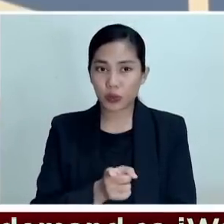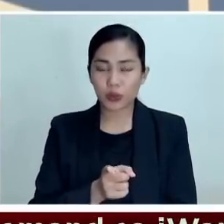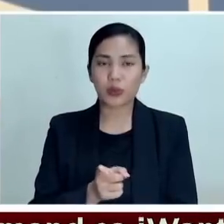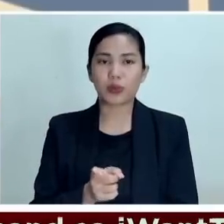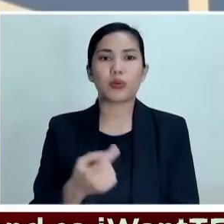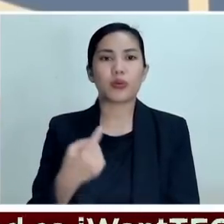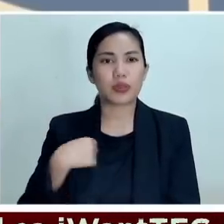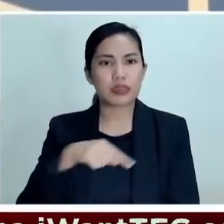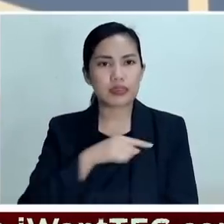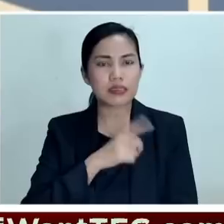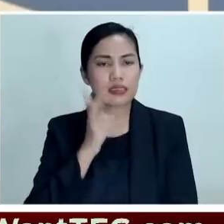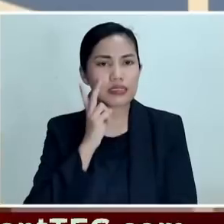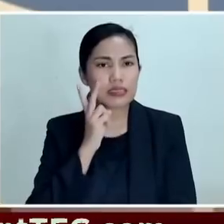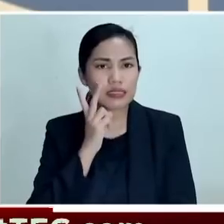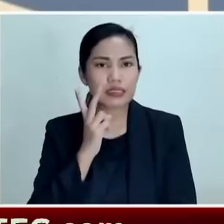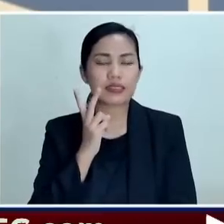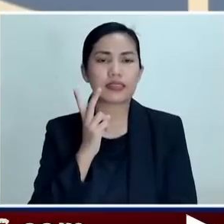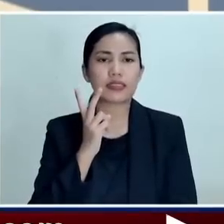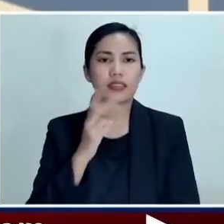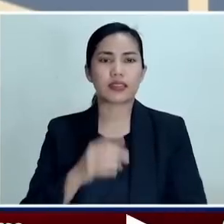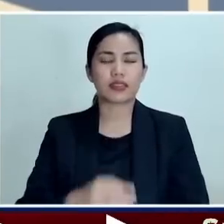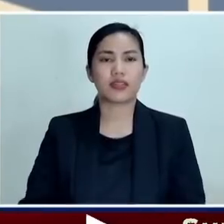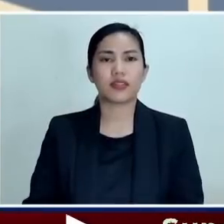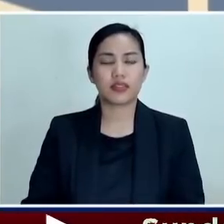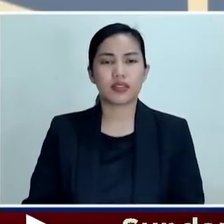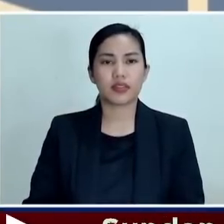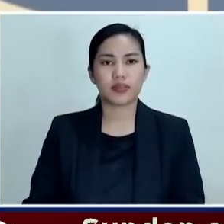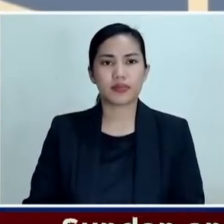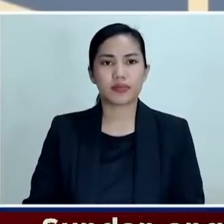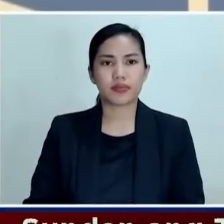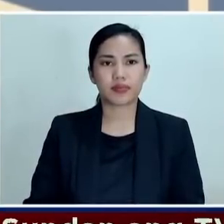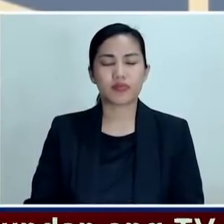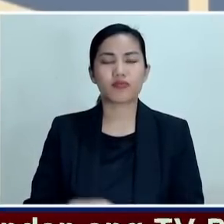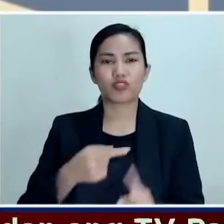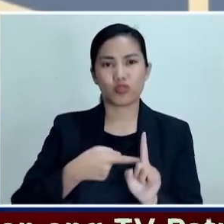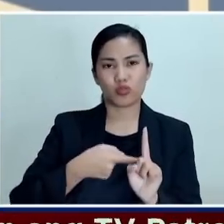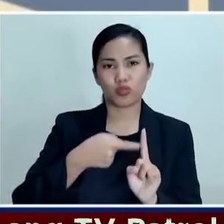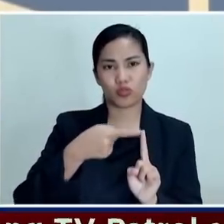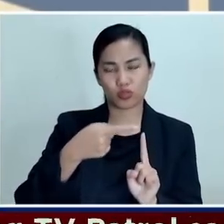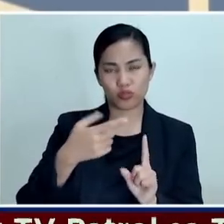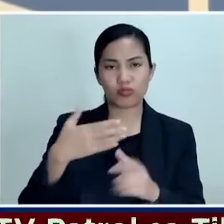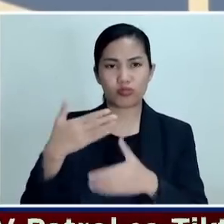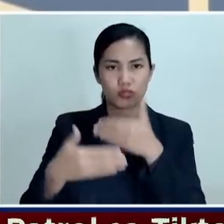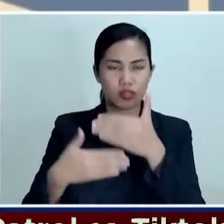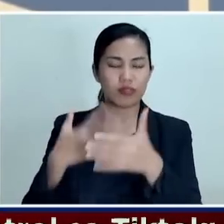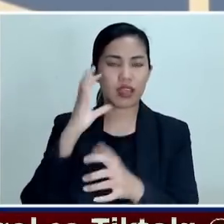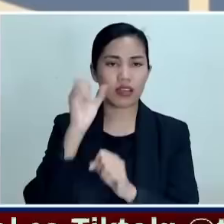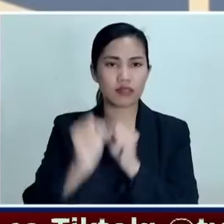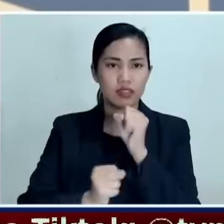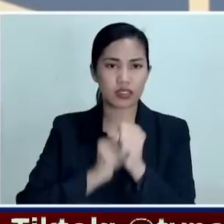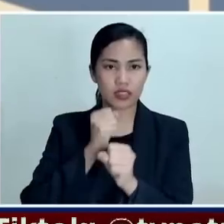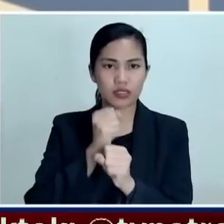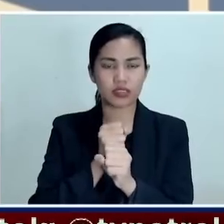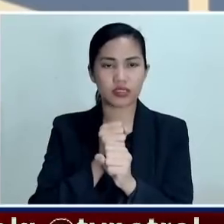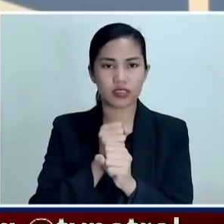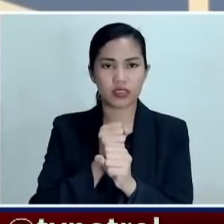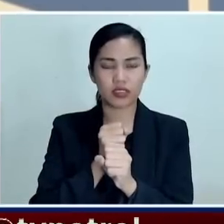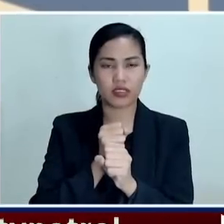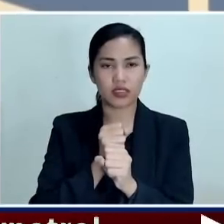we will see the warmest year on record during the coming 5 years once this La Nina phase